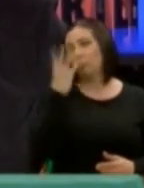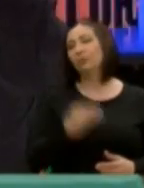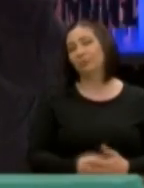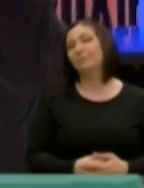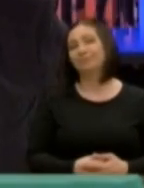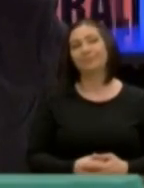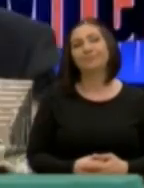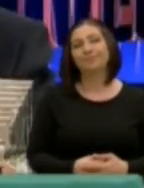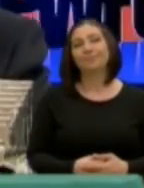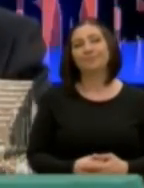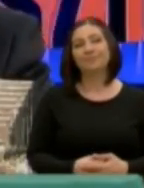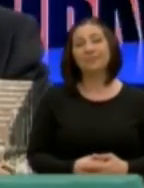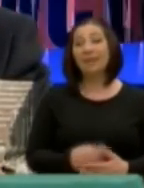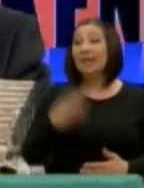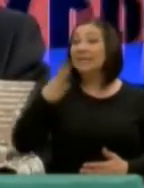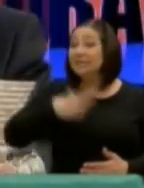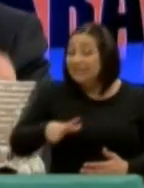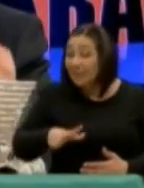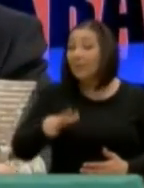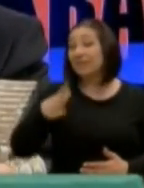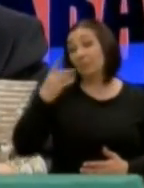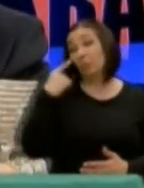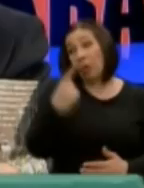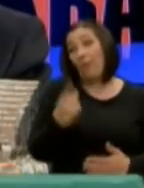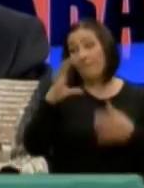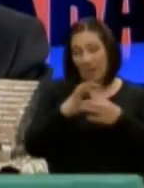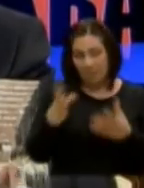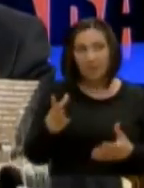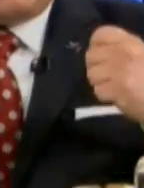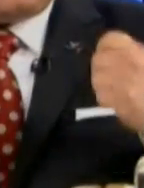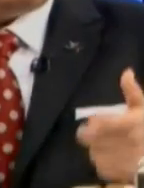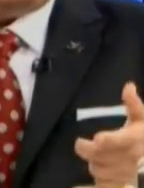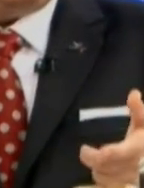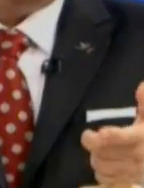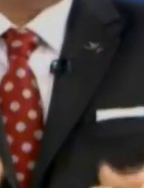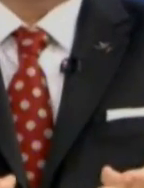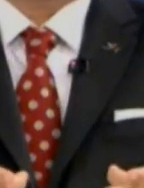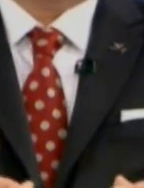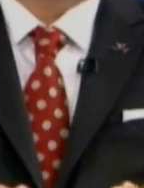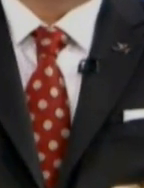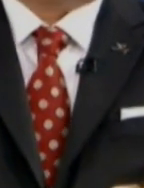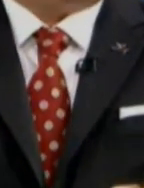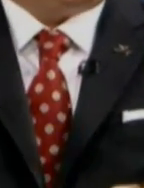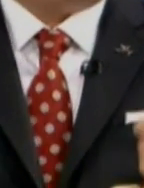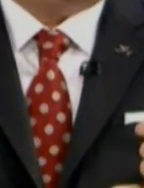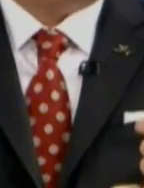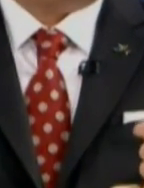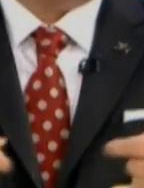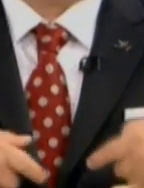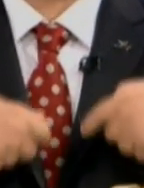şey yapıyorum. Tabii. Şimdi talep arz meselesi. Çeşitli başı ne yapıyormuş? Enerji veren yiyeceklerin içinde bu yufkaları